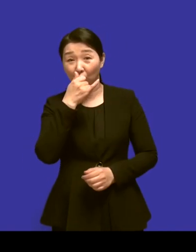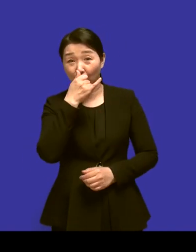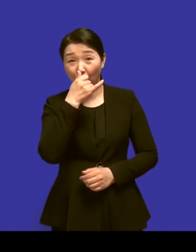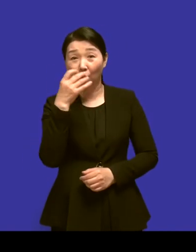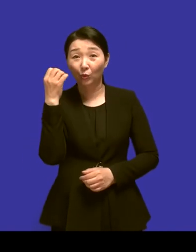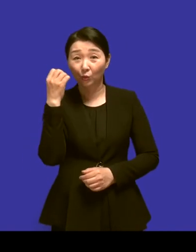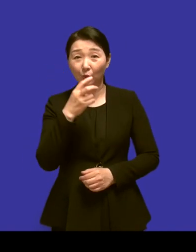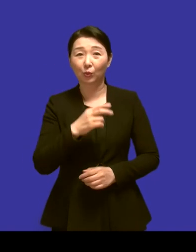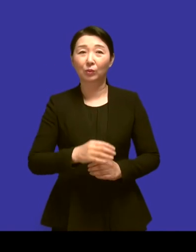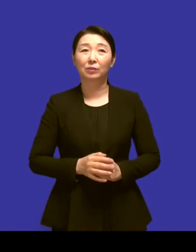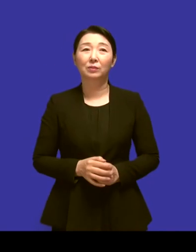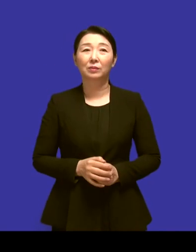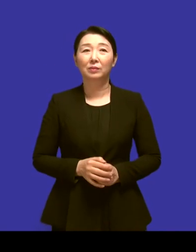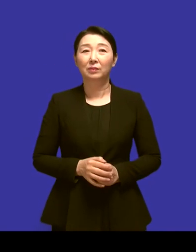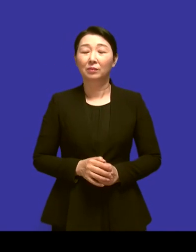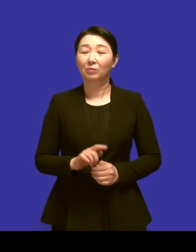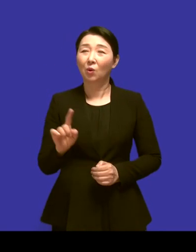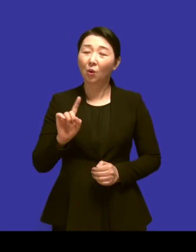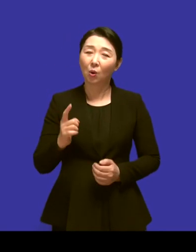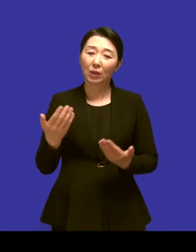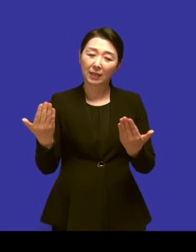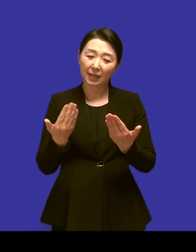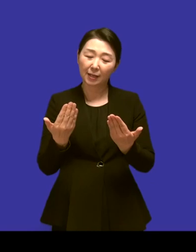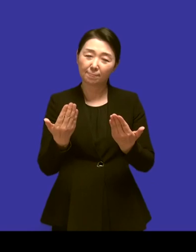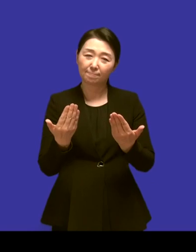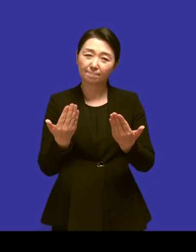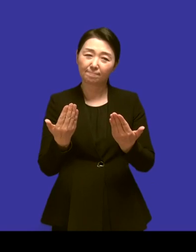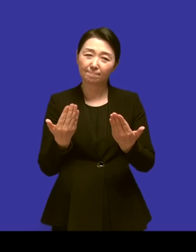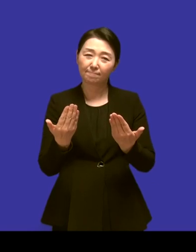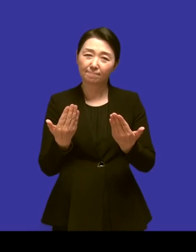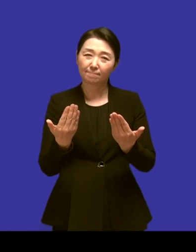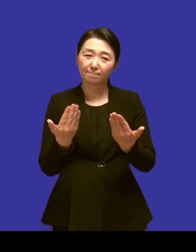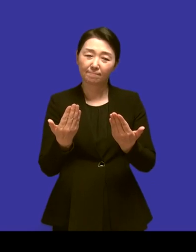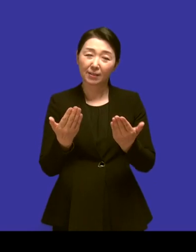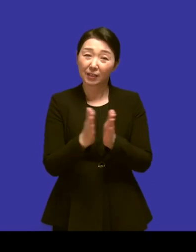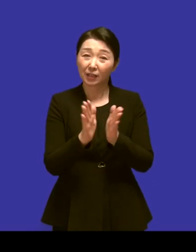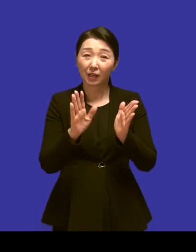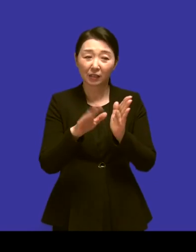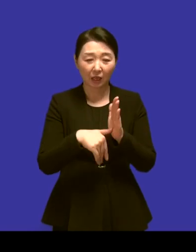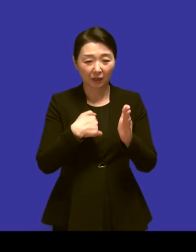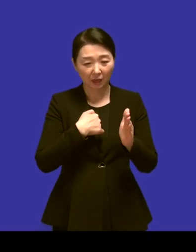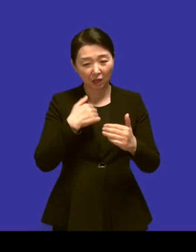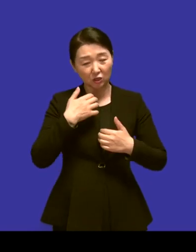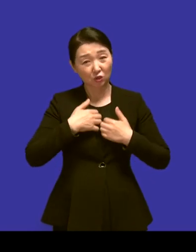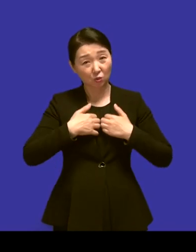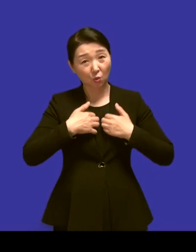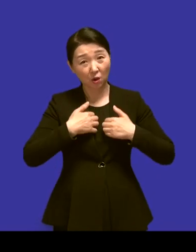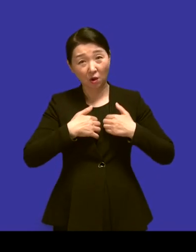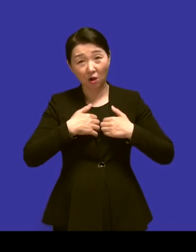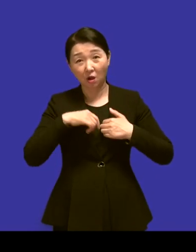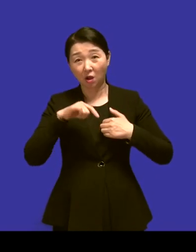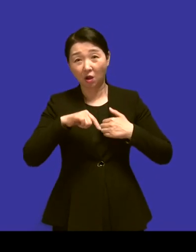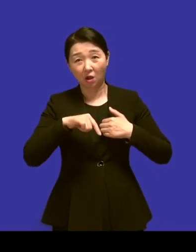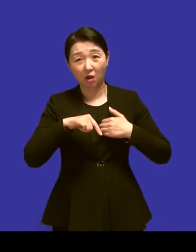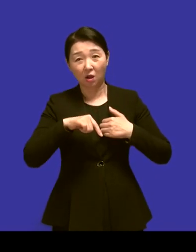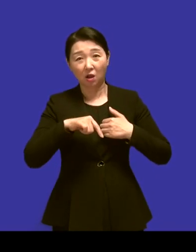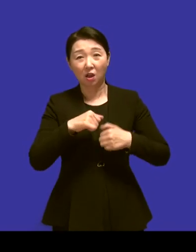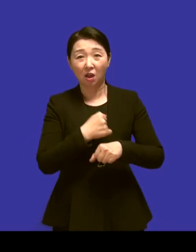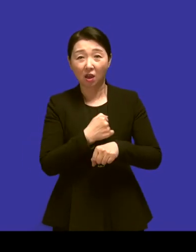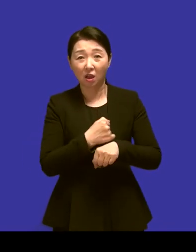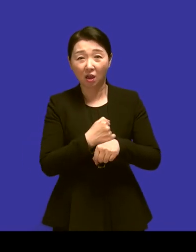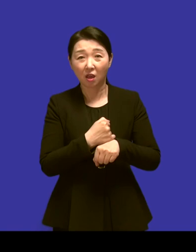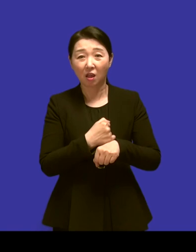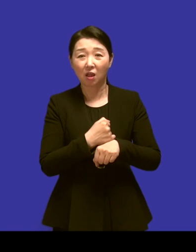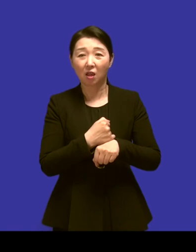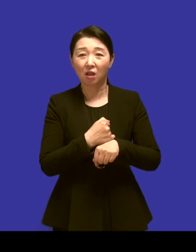제가 뭔가 어떤 것을 업으로 삼았을 때 즐거운 걸로 제가 즐거워하는 걸로 하는 게